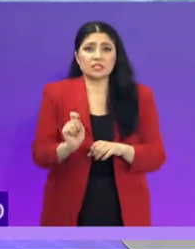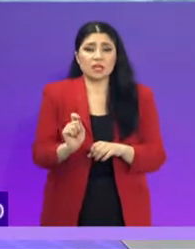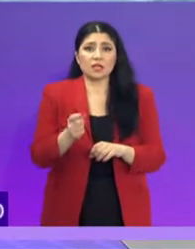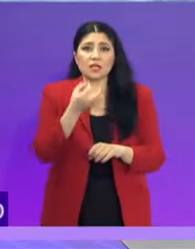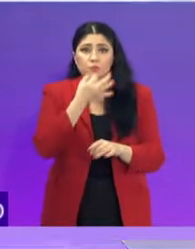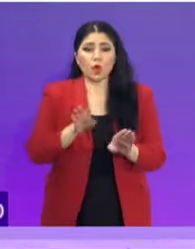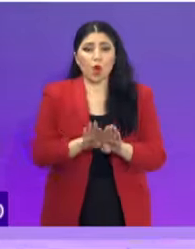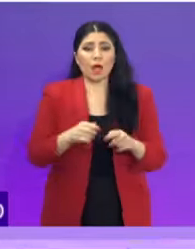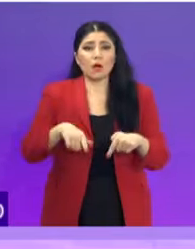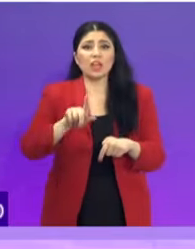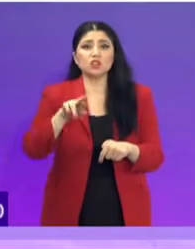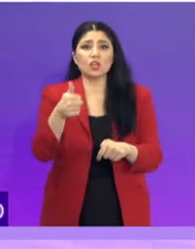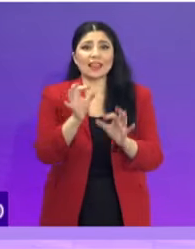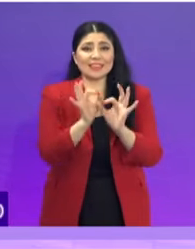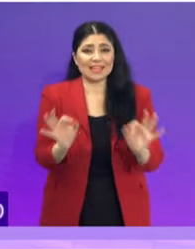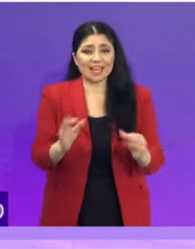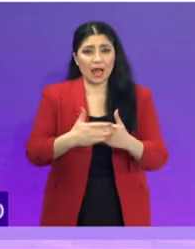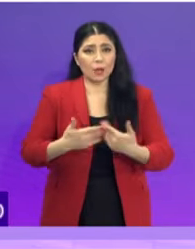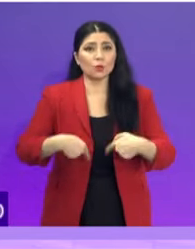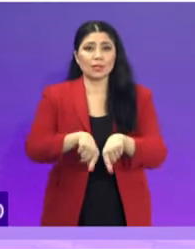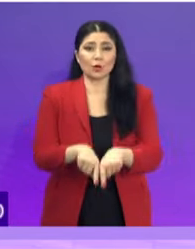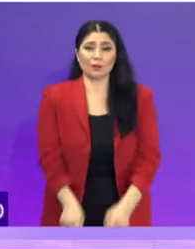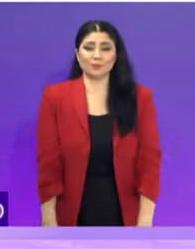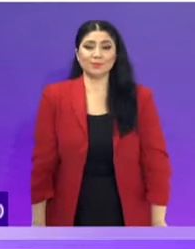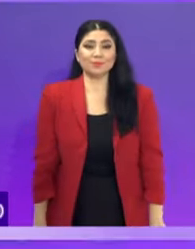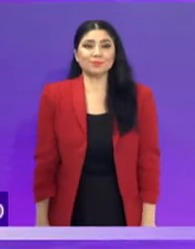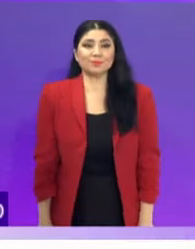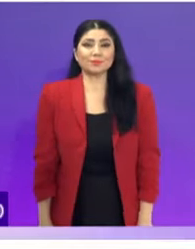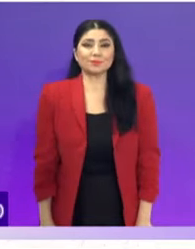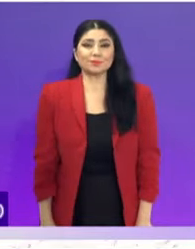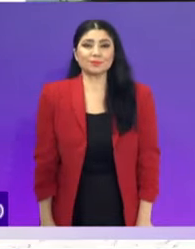colega mea Ligia Pricop, în direct cu noi. Ligia.